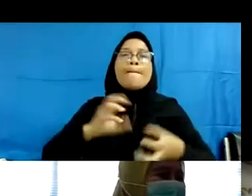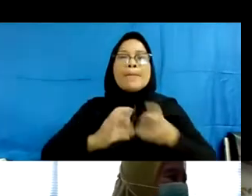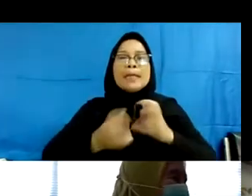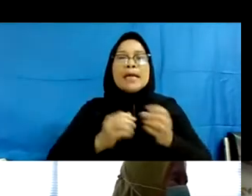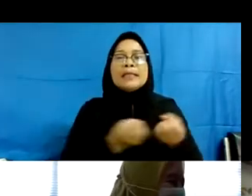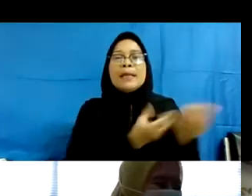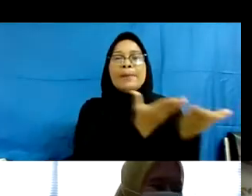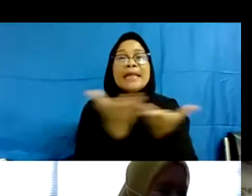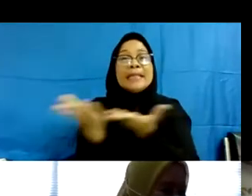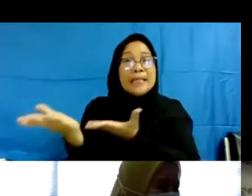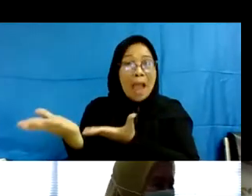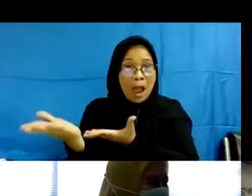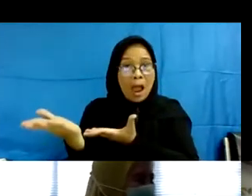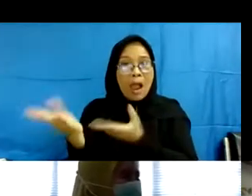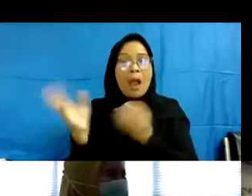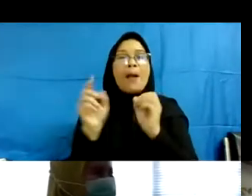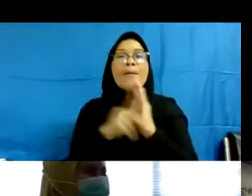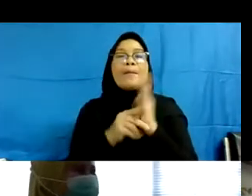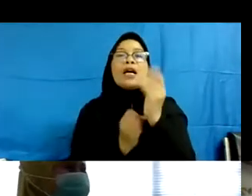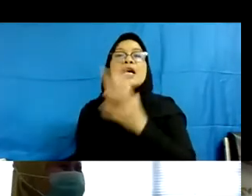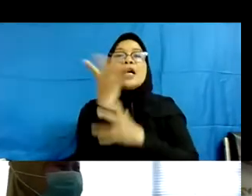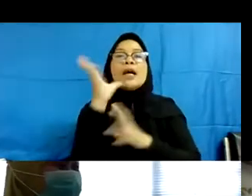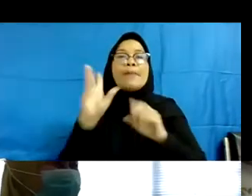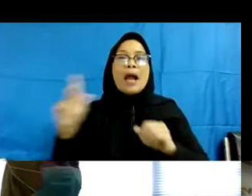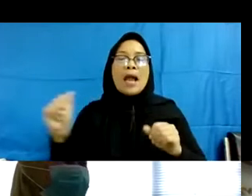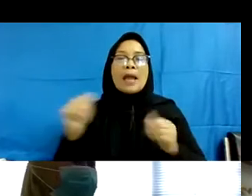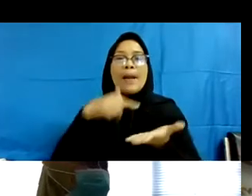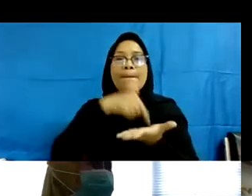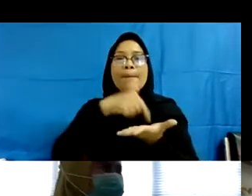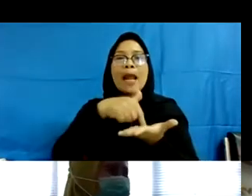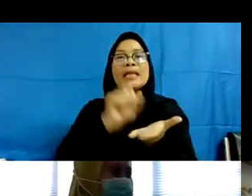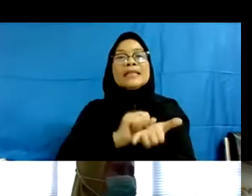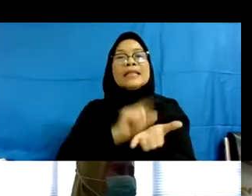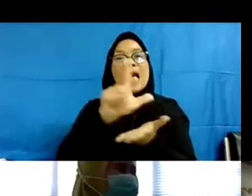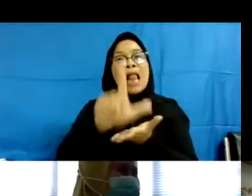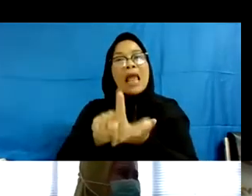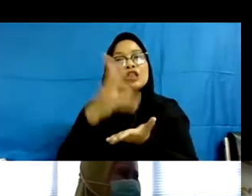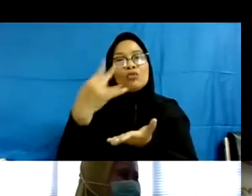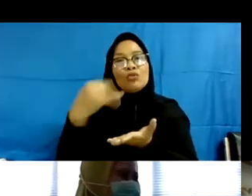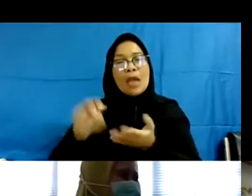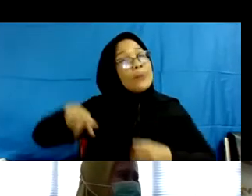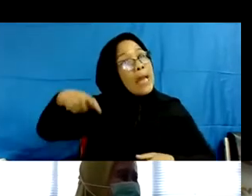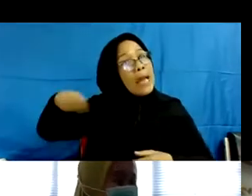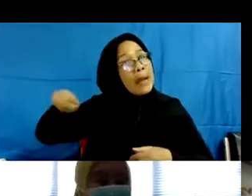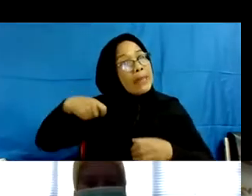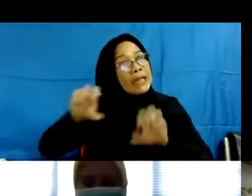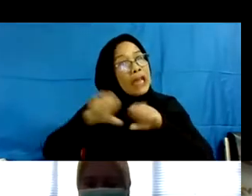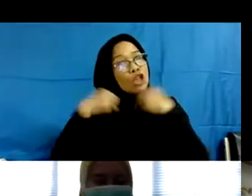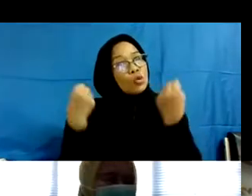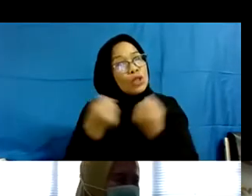untuk pengembangan braille selanjutnya. Kemudian juga Kementerian Sosial dalam ini